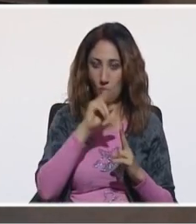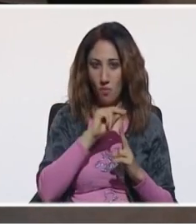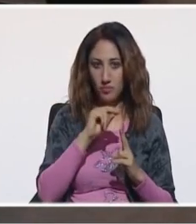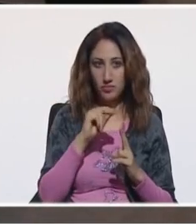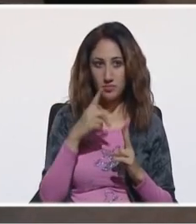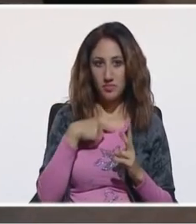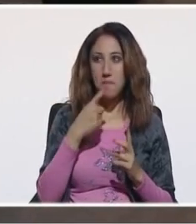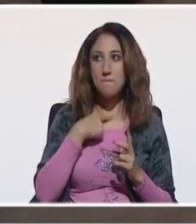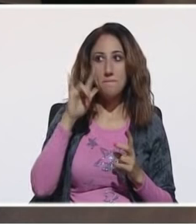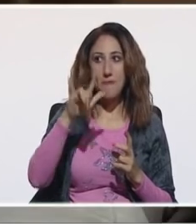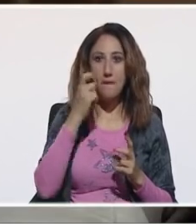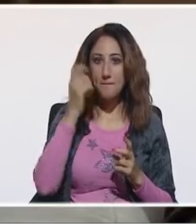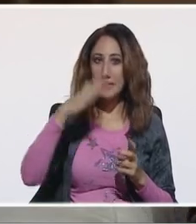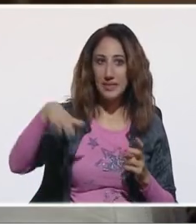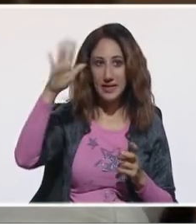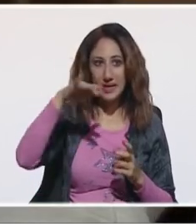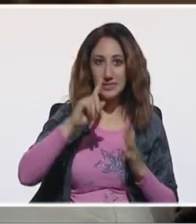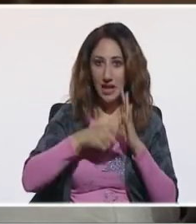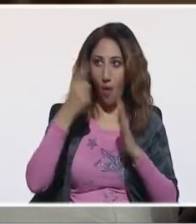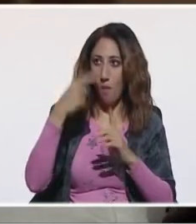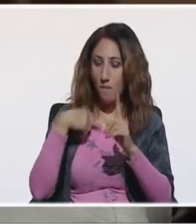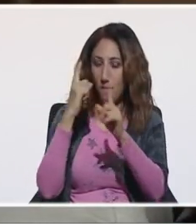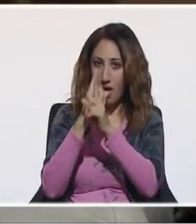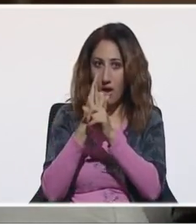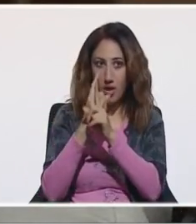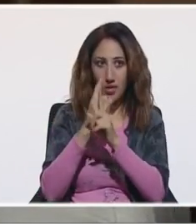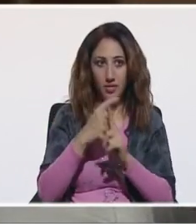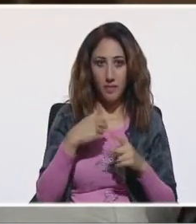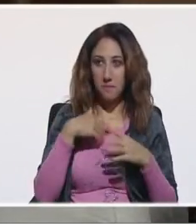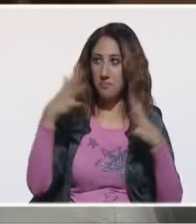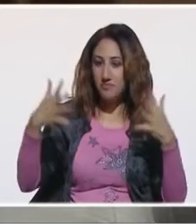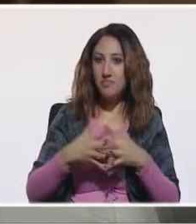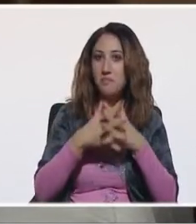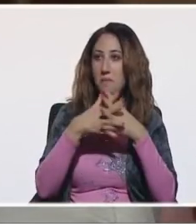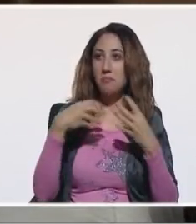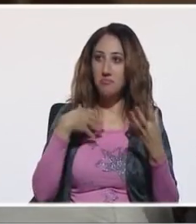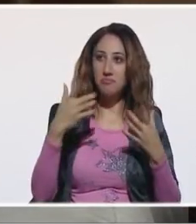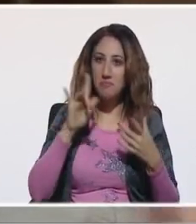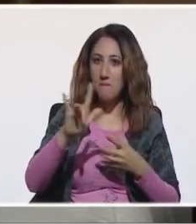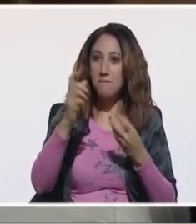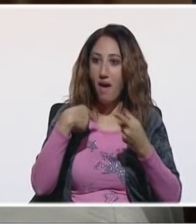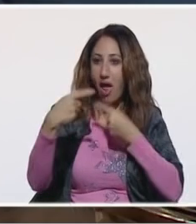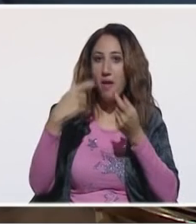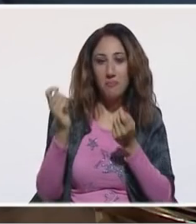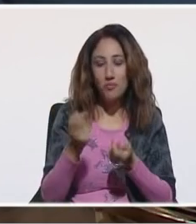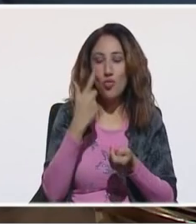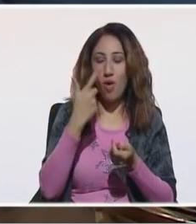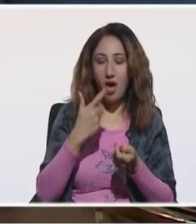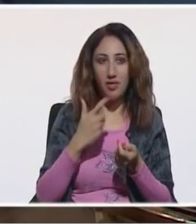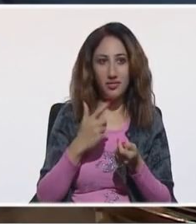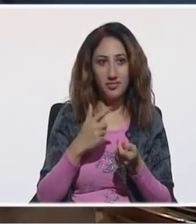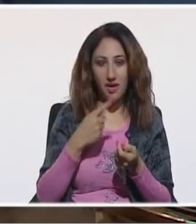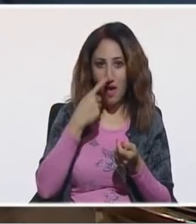عشريه قوي يعني، اي حد لو اول مره نقابله كده بنبقى نعرفه كانه معانا. تعالي يا